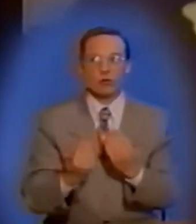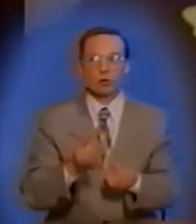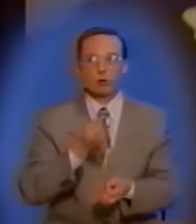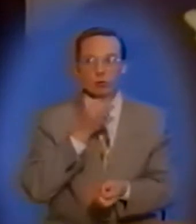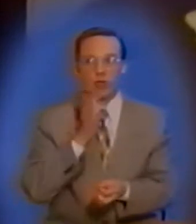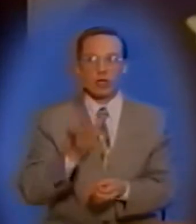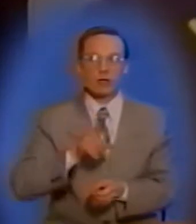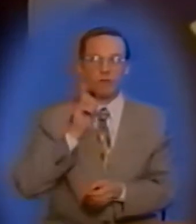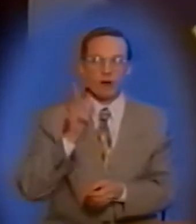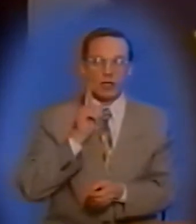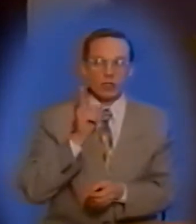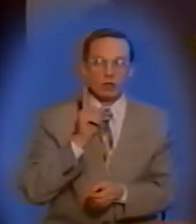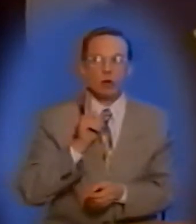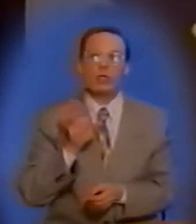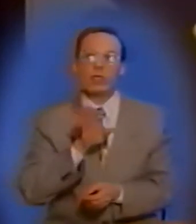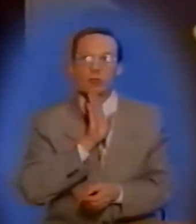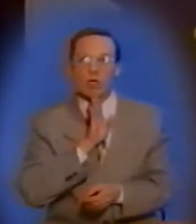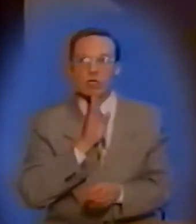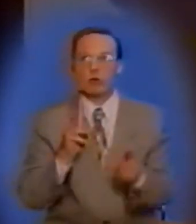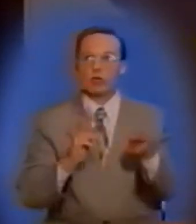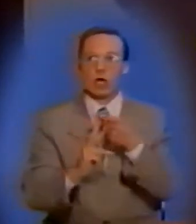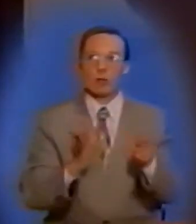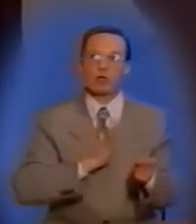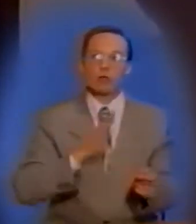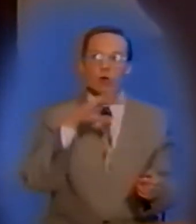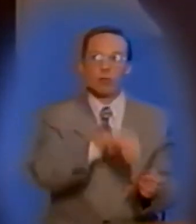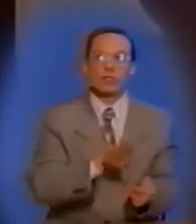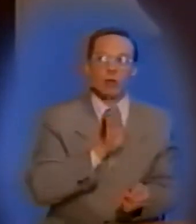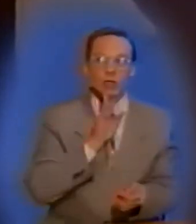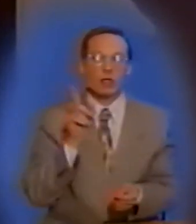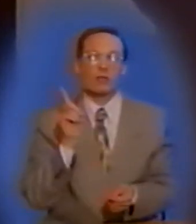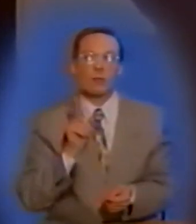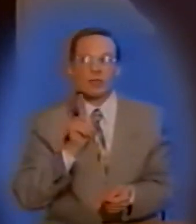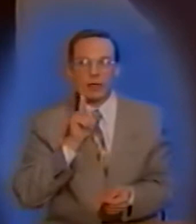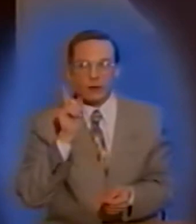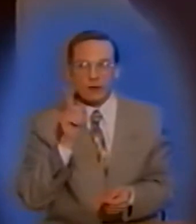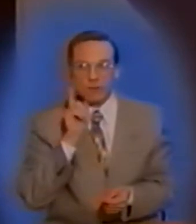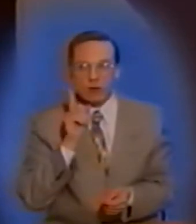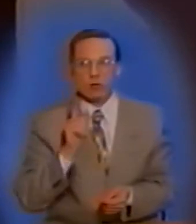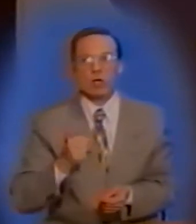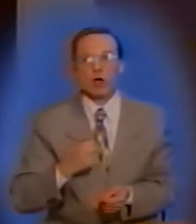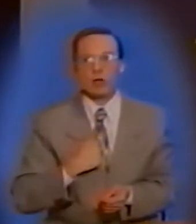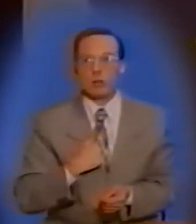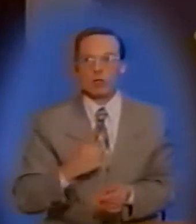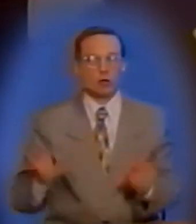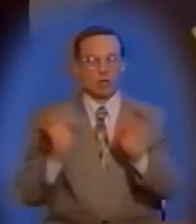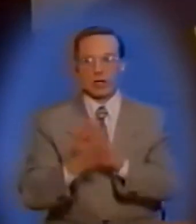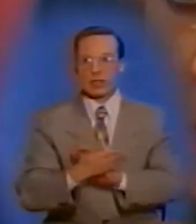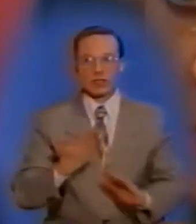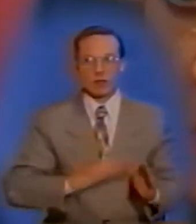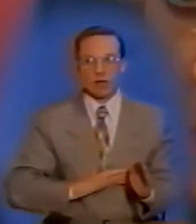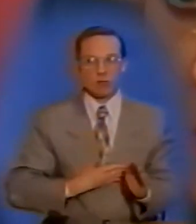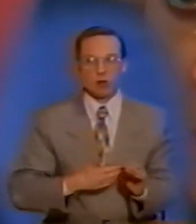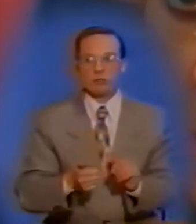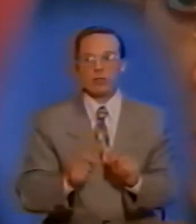tiek vaikinų tarpę, tiek merginų tarpę. Aš buvau pas merginas, tiek pas vaikinus, vienodai aš turiu draugų. Niekas mano gyvenime